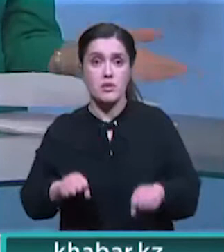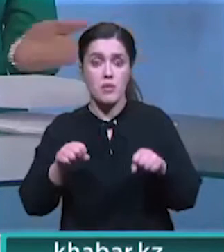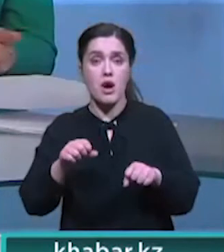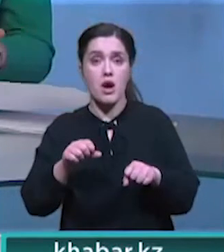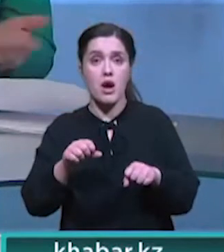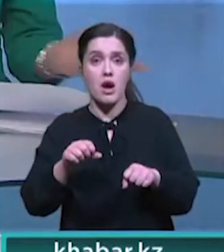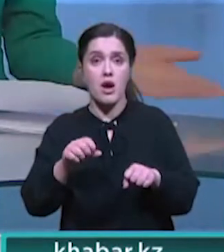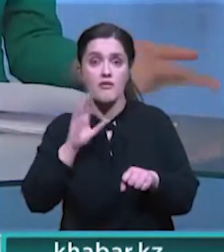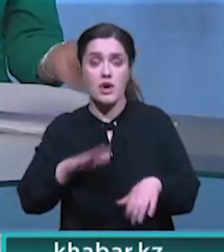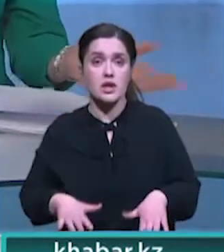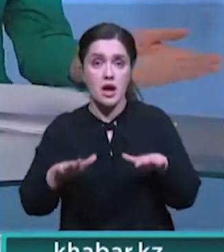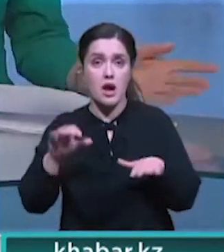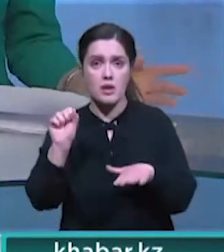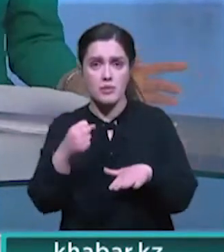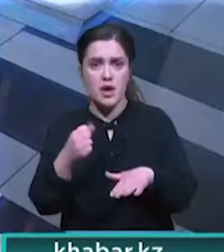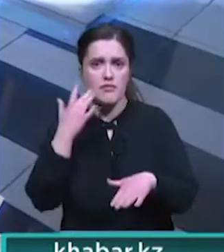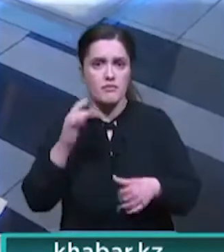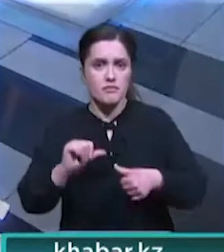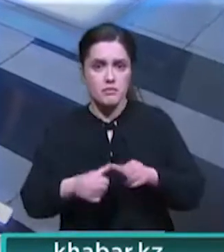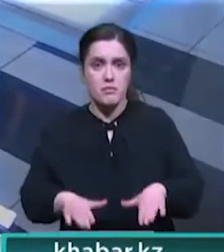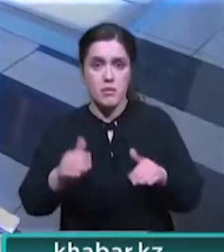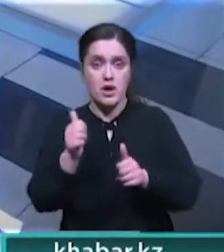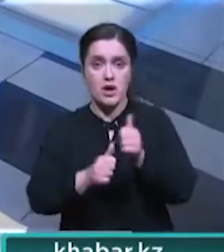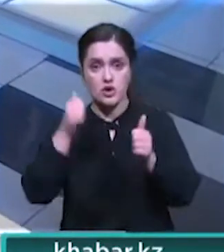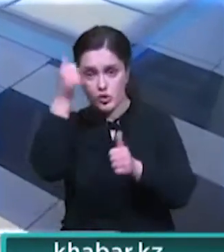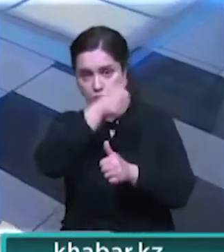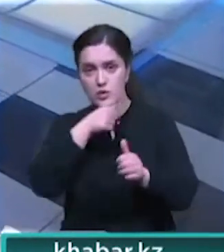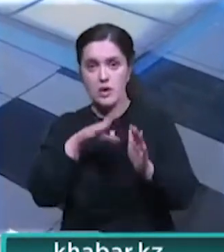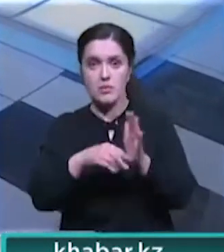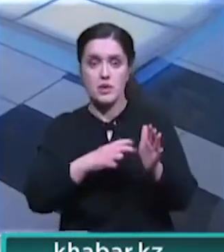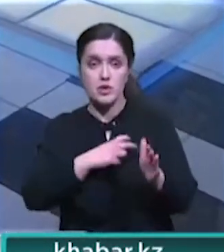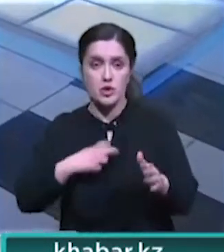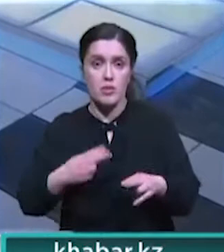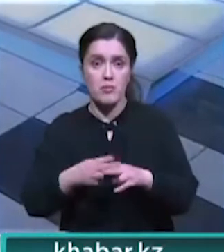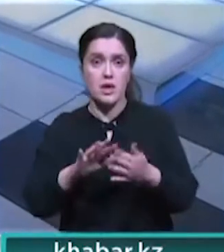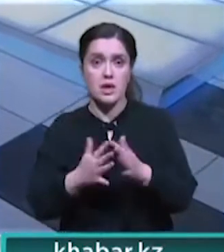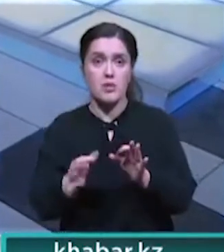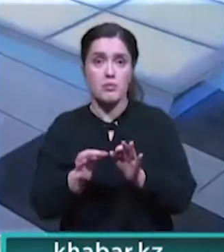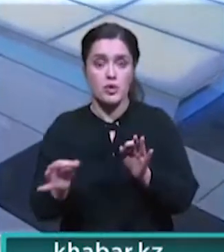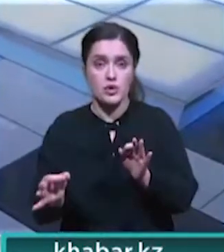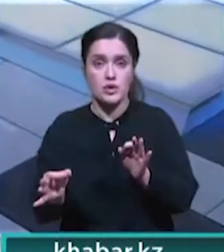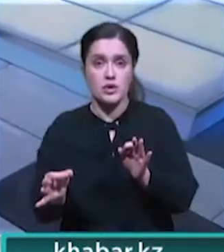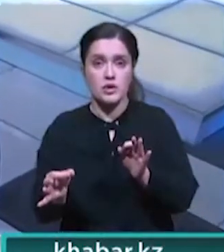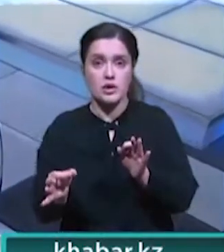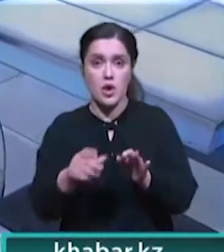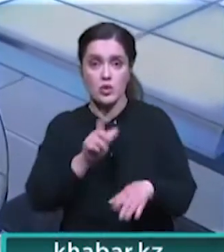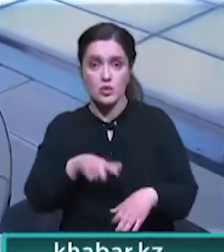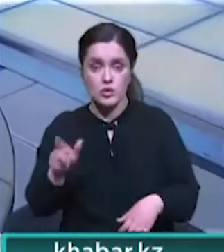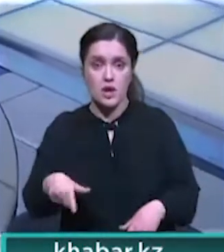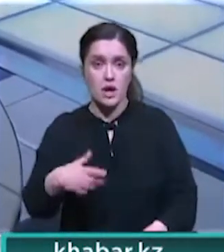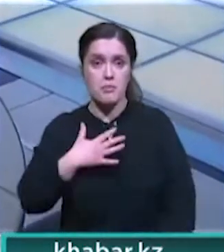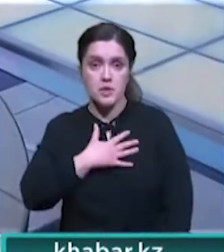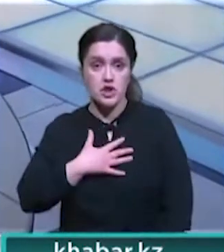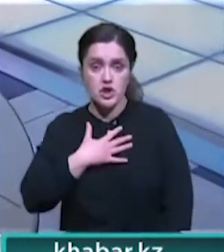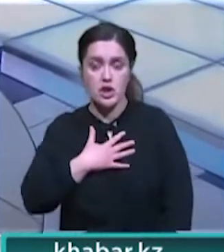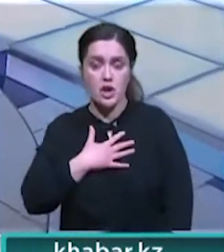знаем, что в Атбасаре постоянное подтопление. Каждый год попадает в зону риска этот населенный пункт. И ну, люди переживают, не будет